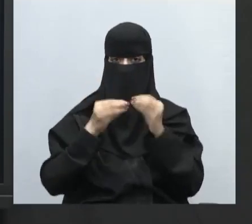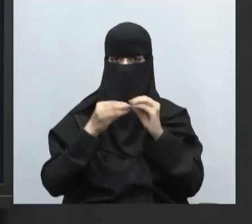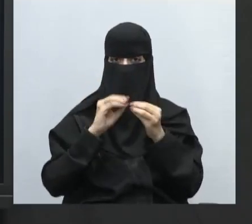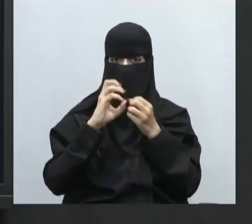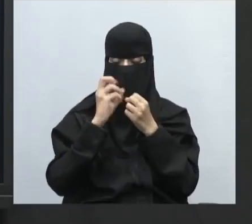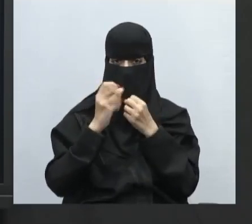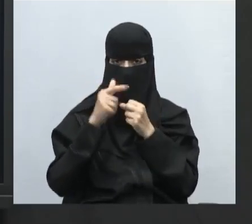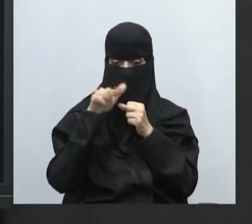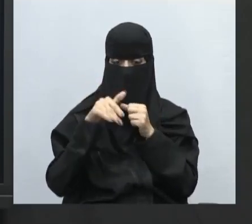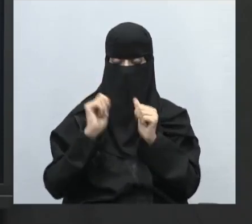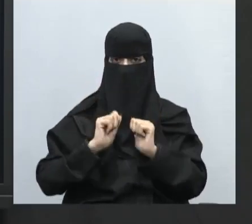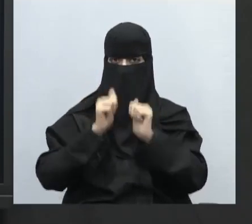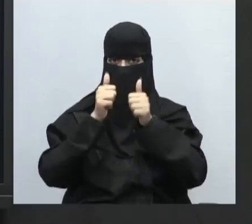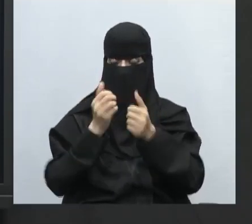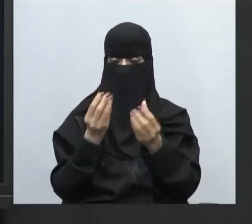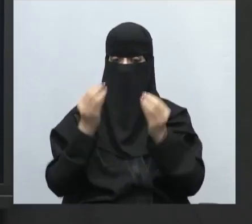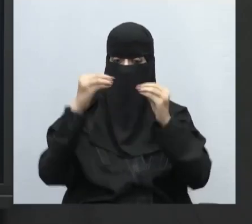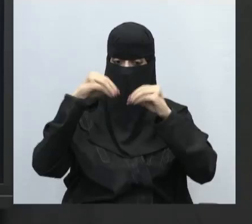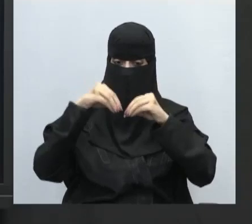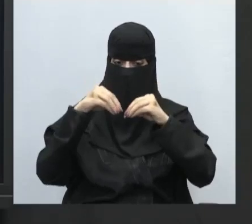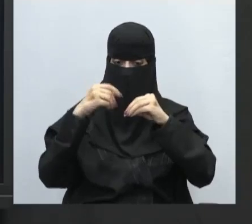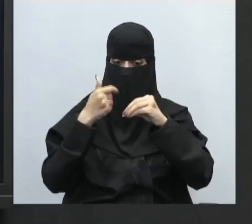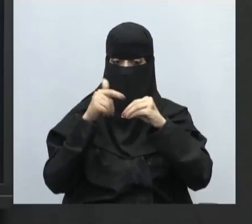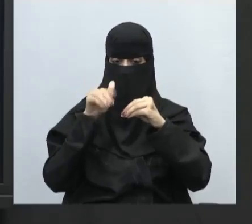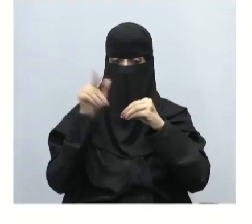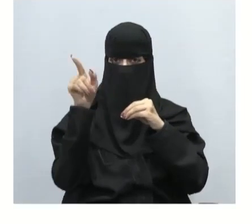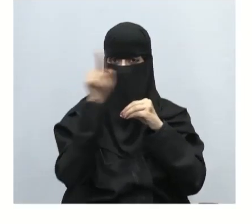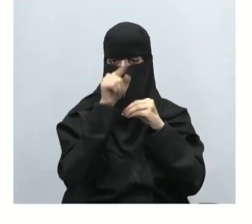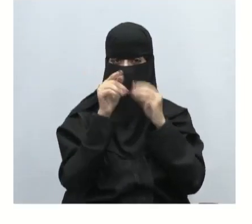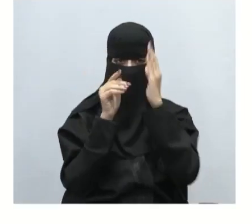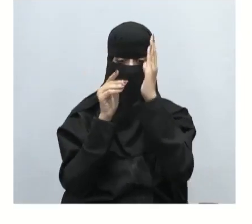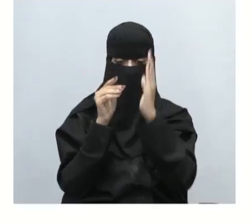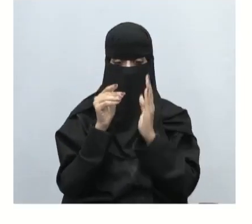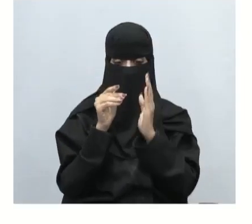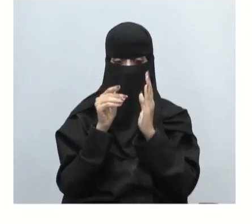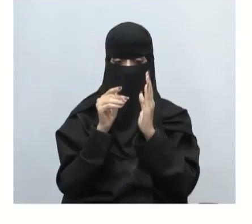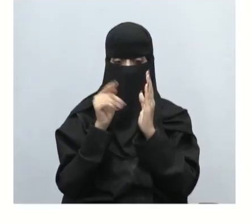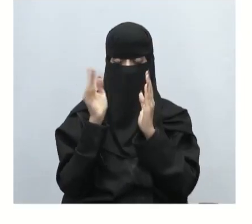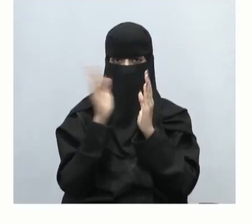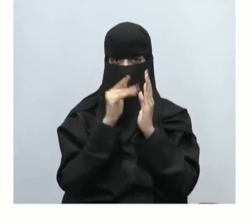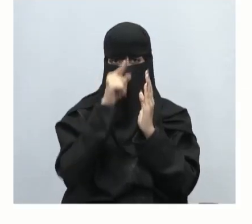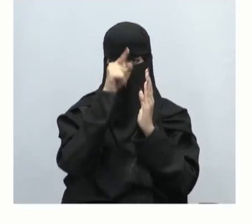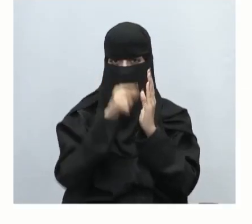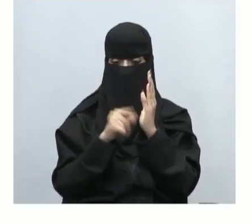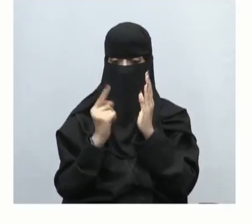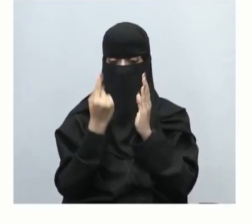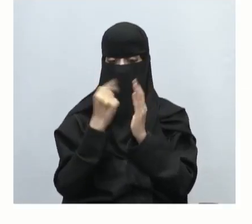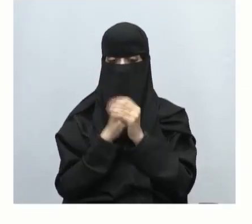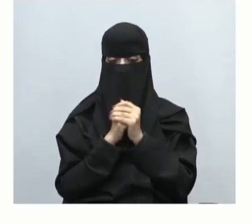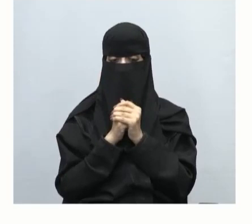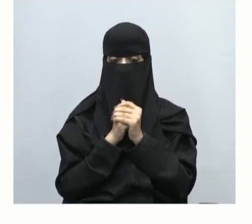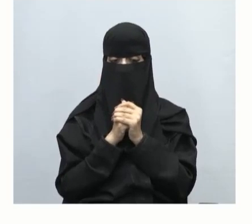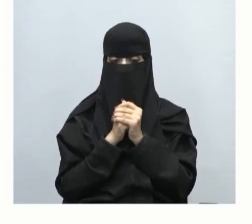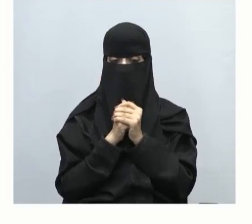البرتقالي استطيع ان ازيده كم لاحظوا هنا ازداد وحده واحده ازداد